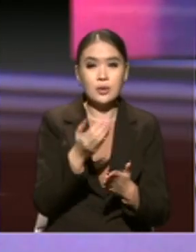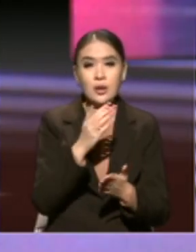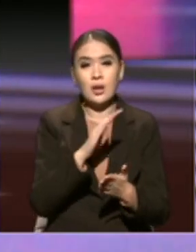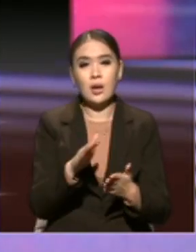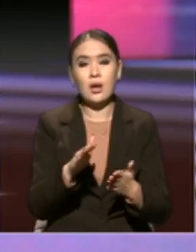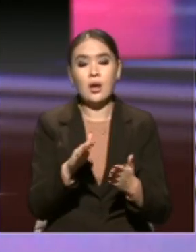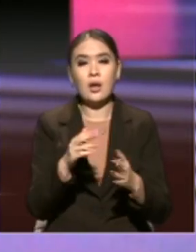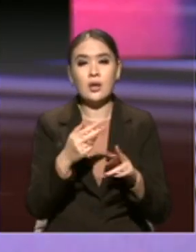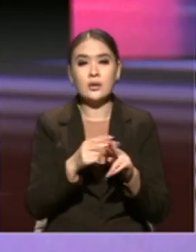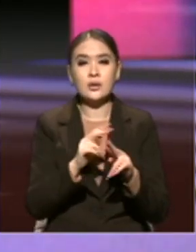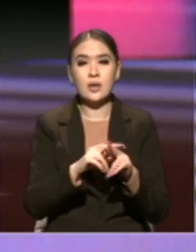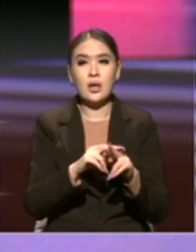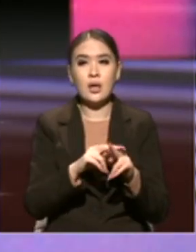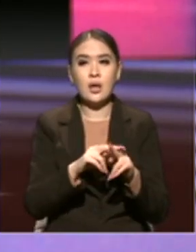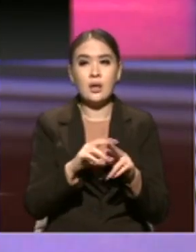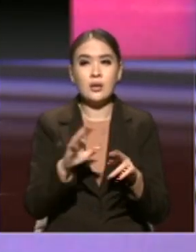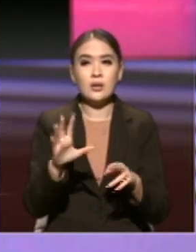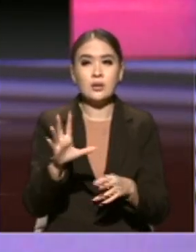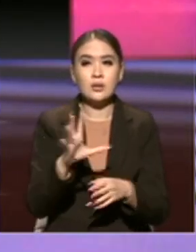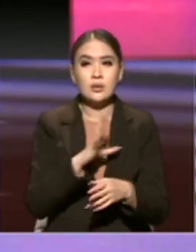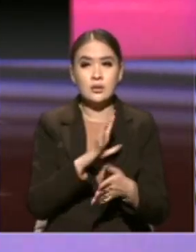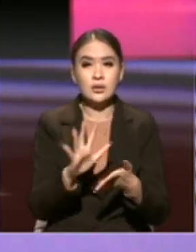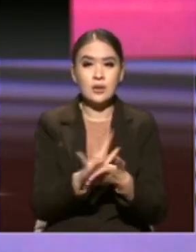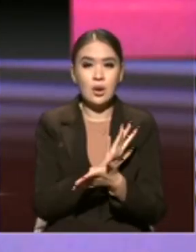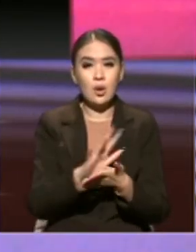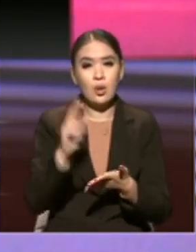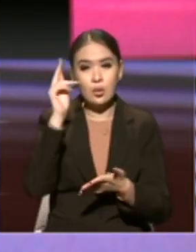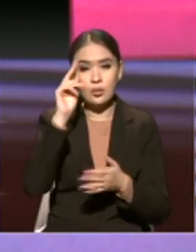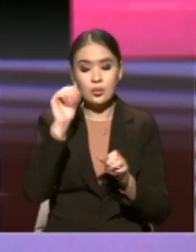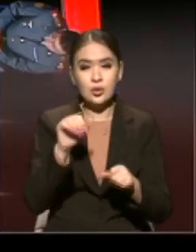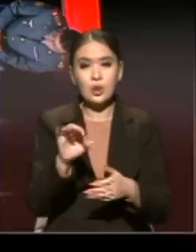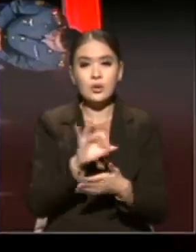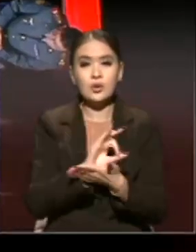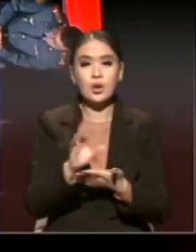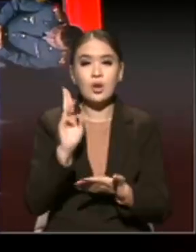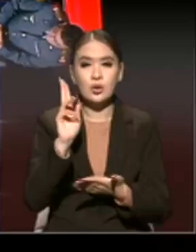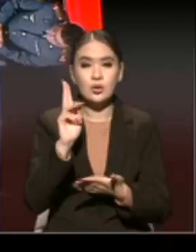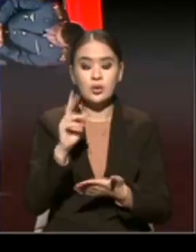үздіктерін деп тұрмыз ғой біз. Үздіктері жаңағы тегін түсуге мүмкіндік алады. Рахмет.